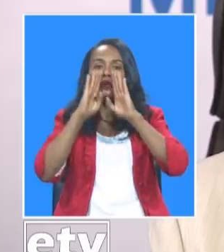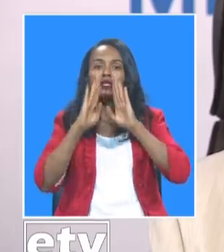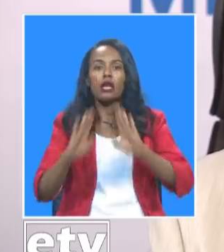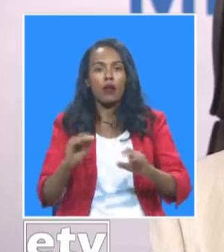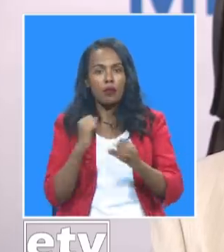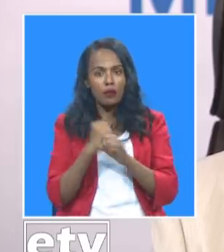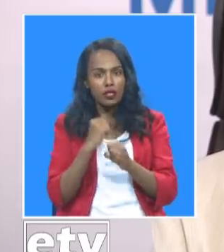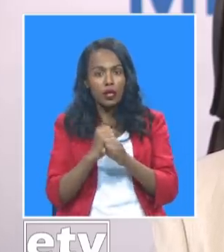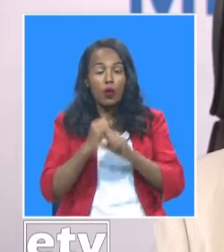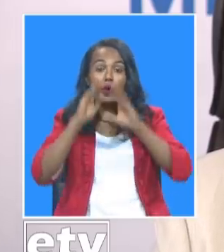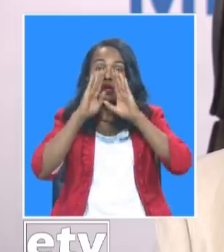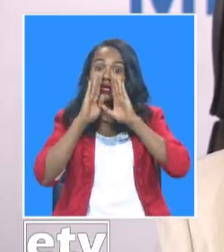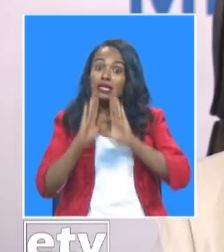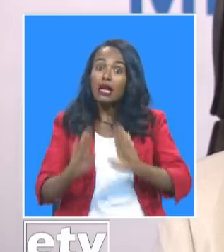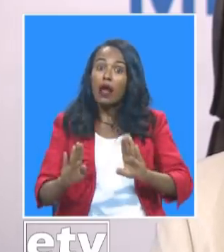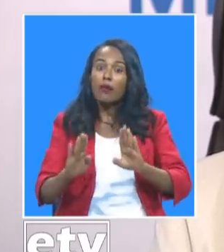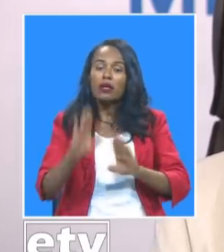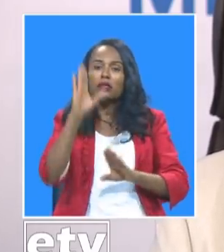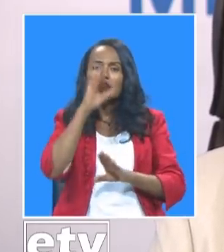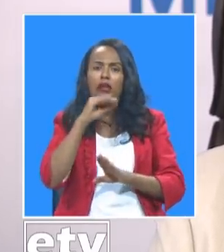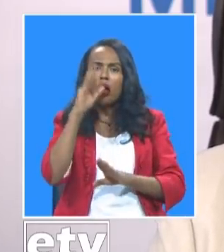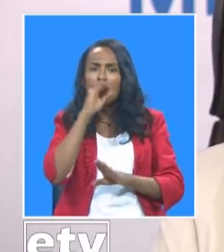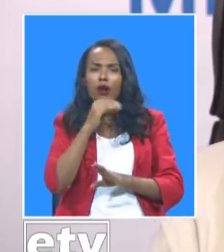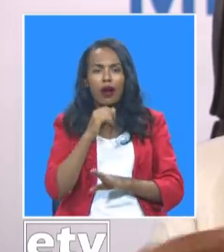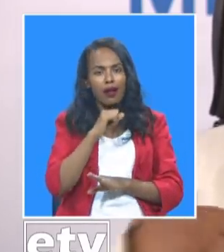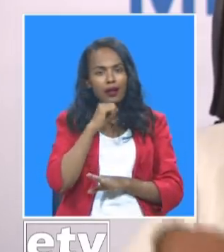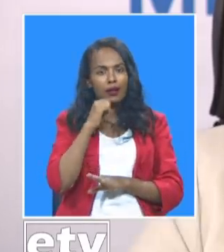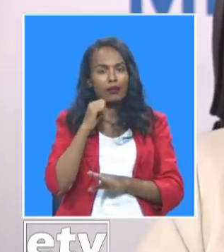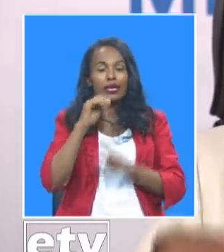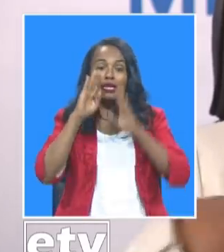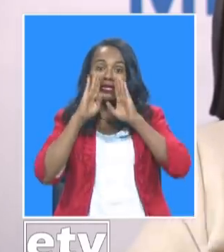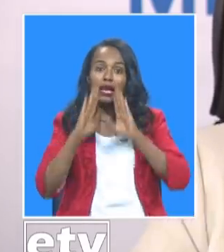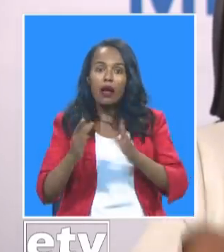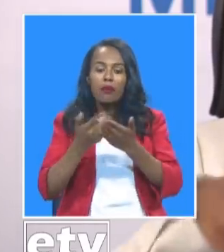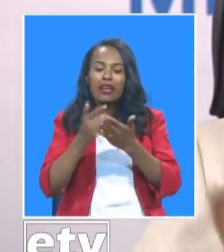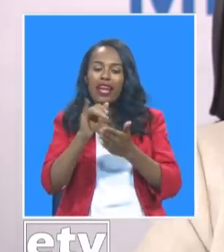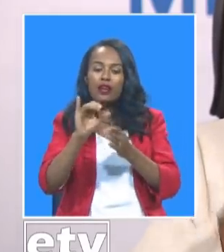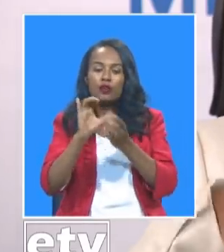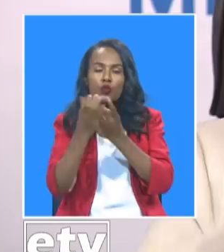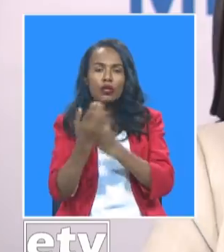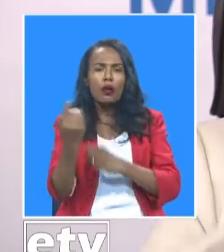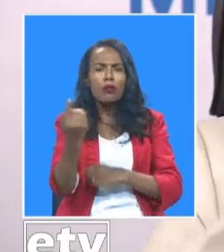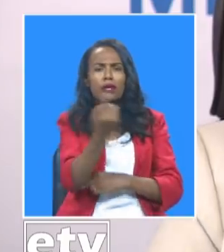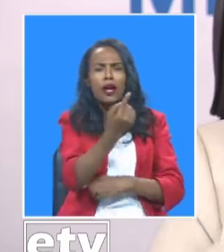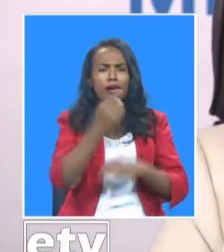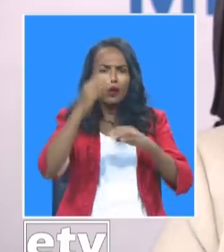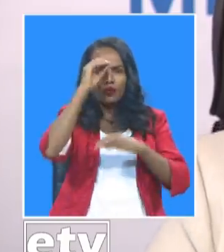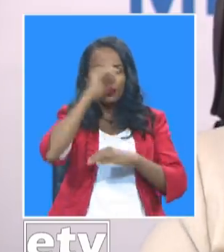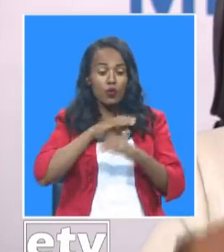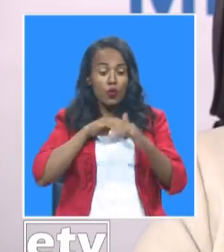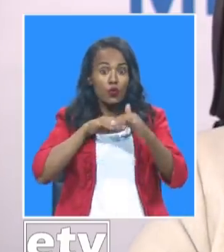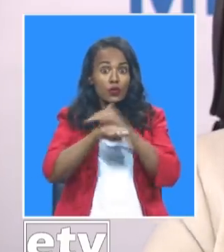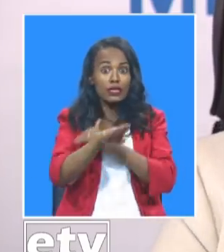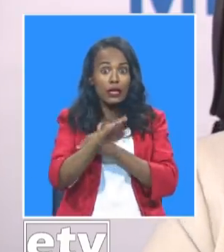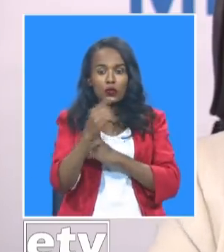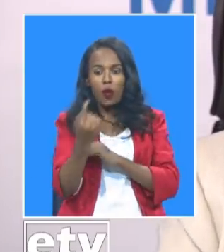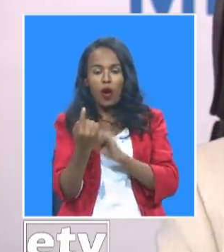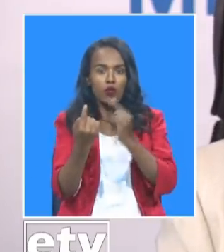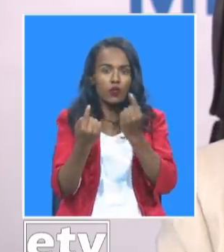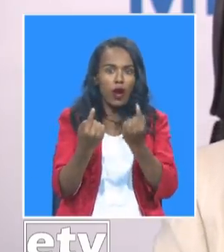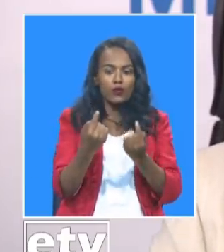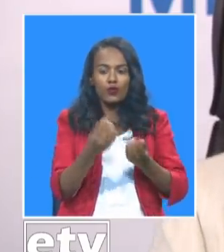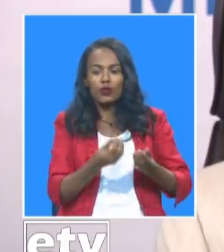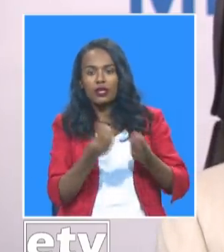የሚሰራው። ሰላም ስላወራ ነው ሳይሆን ሰላም በእንዲህ አይነት ሁኔታ በእያንዳንዱ ሰው ውስጥ ገብቶ አንዱ ለአንዱ